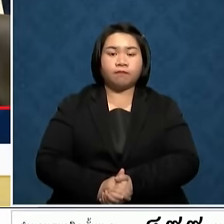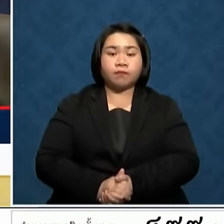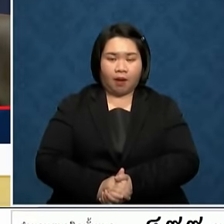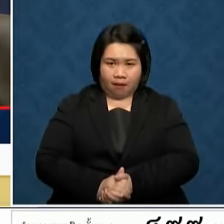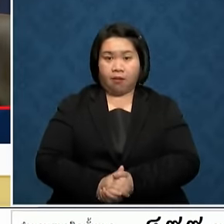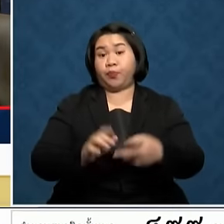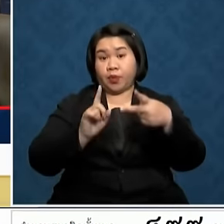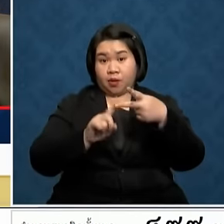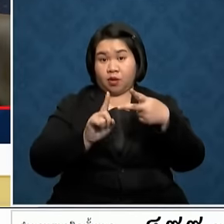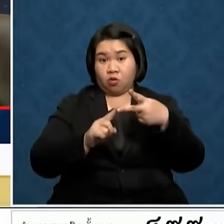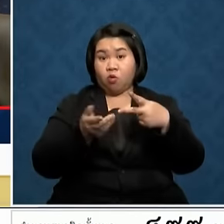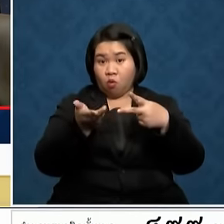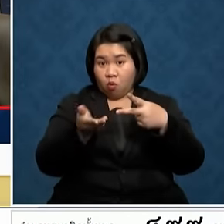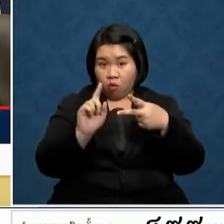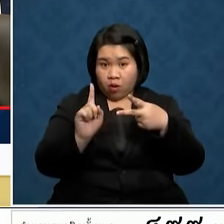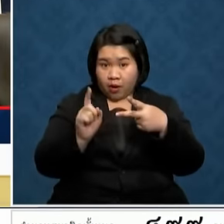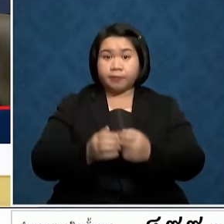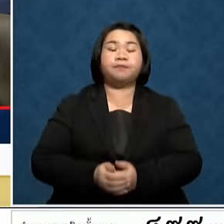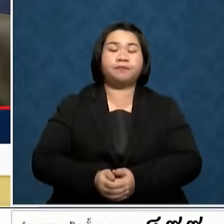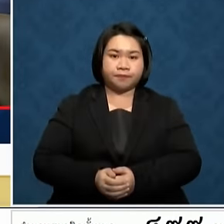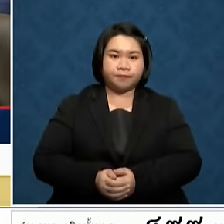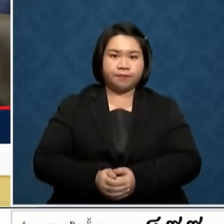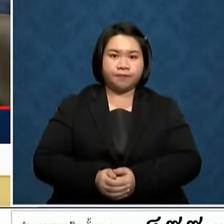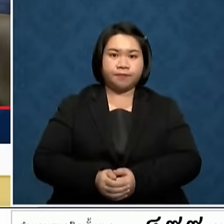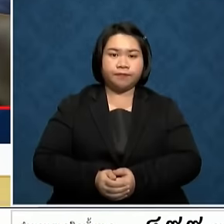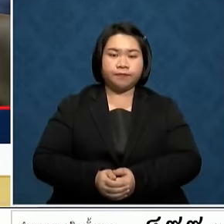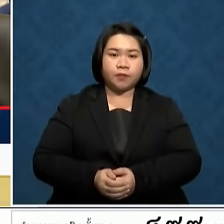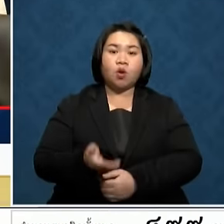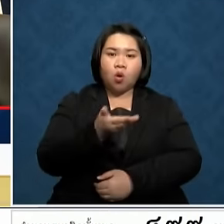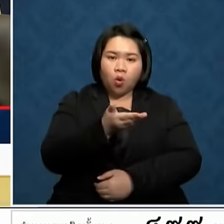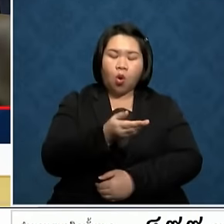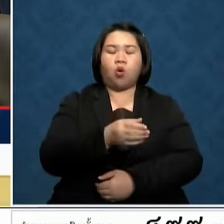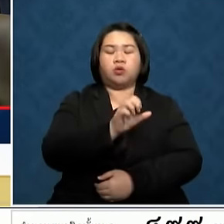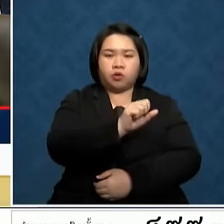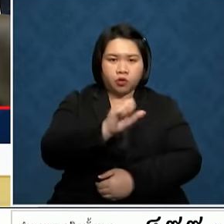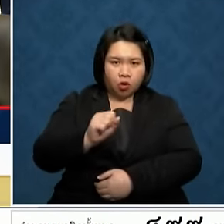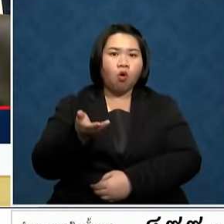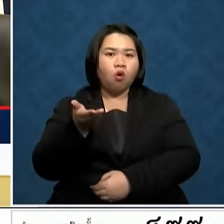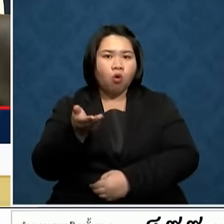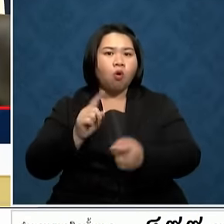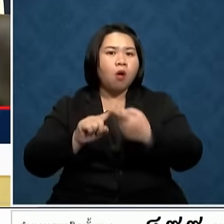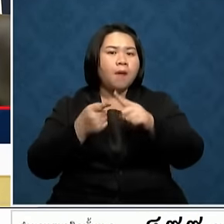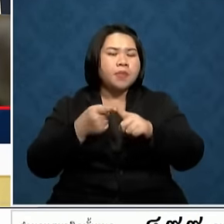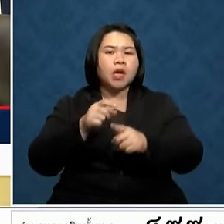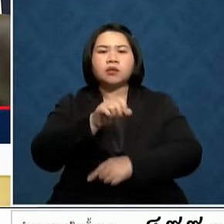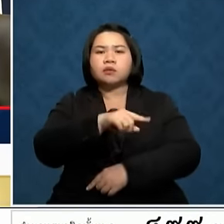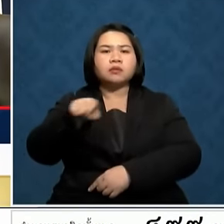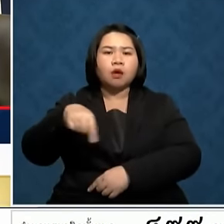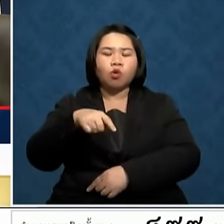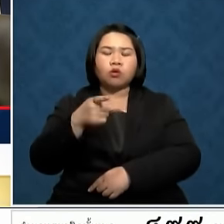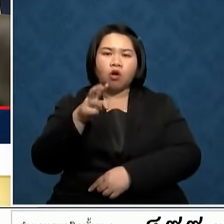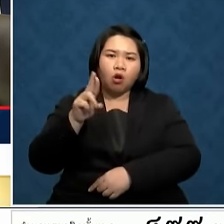สุอยที่สองครัทผมอยากจะขอกับเพสมาชิกจากรฐบาลและก็ทางขนกอมนตรีครับก็คหากฉนเชื่อครัว NIOBALA HISTOR WALLET